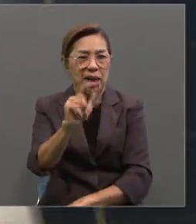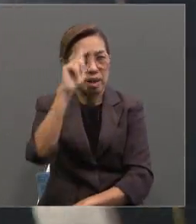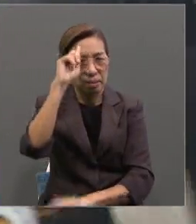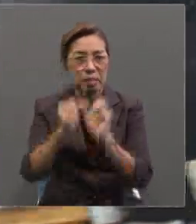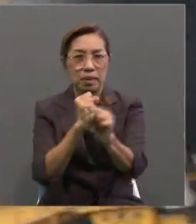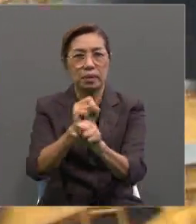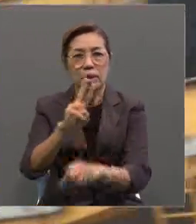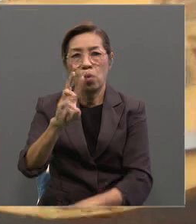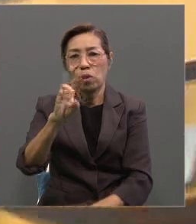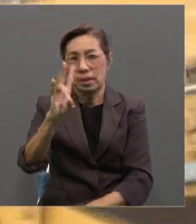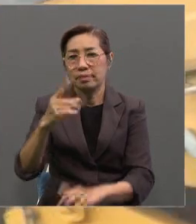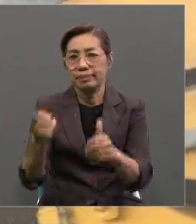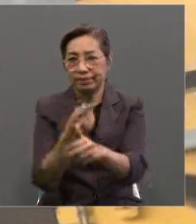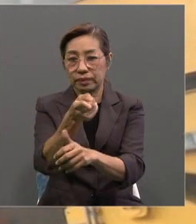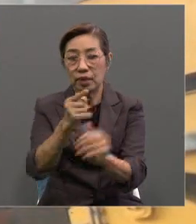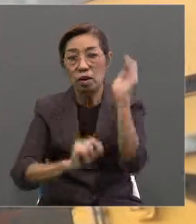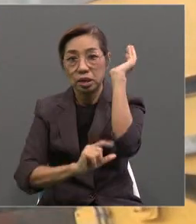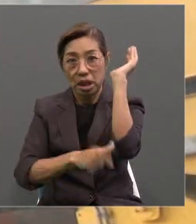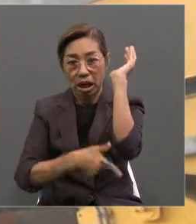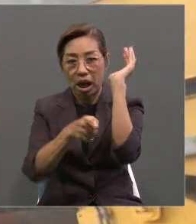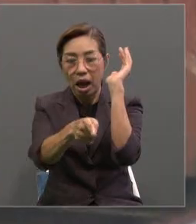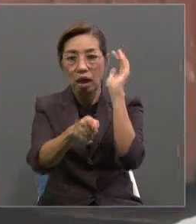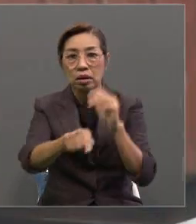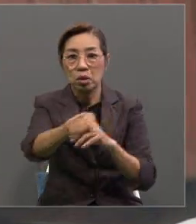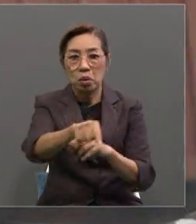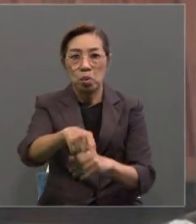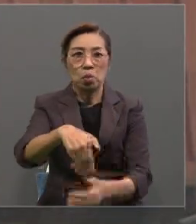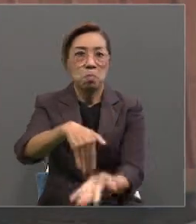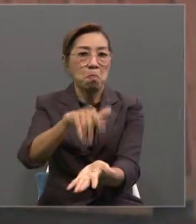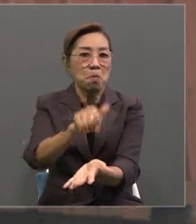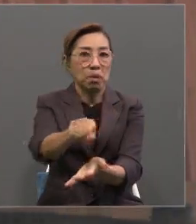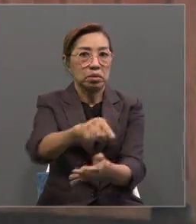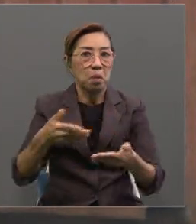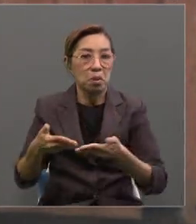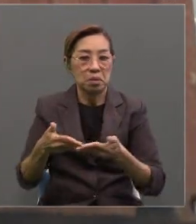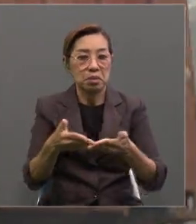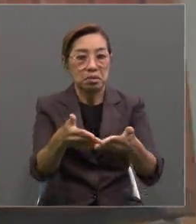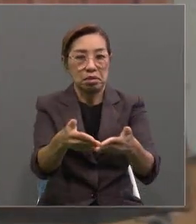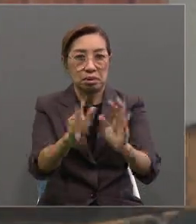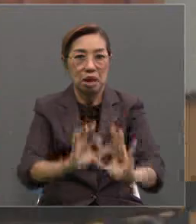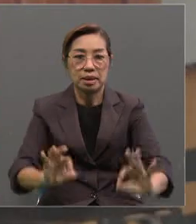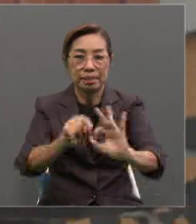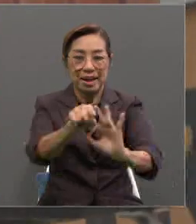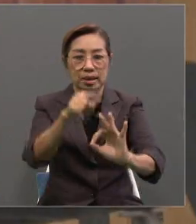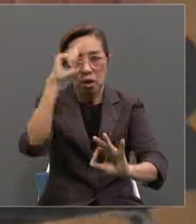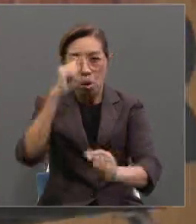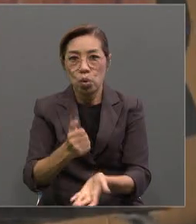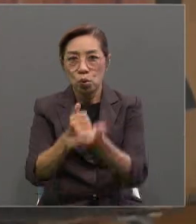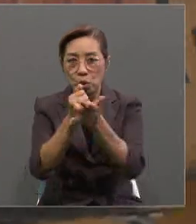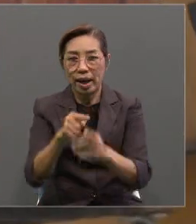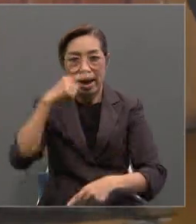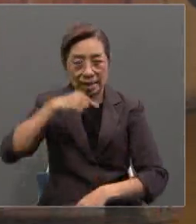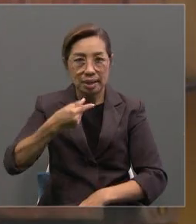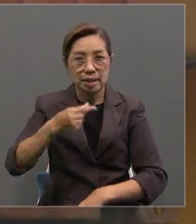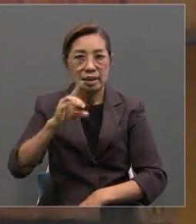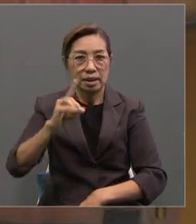2567ซึ่งศรีลังกาเป็นประเทศที่ตั้งอยู่ในจุดยุทธศาสตร์เส้นทางการเดินเรือที่สำคัญก็คาดว่าจะช่วยเพิ่ม GDPไทย